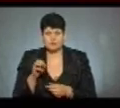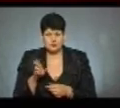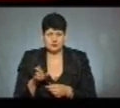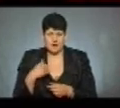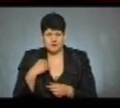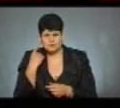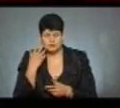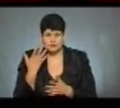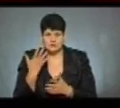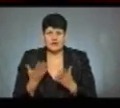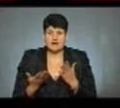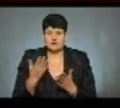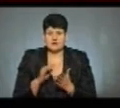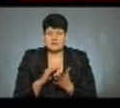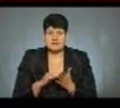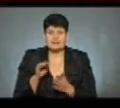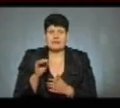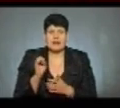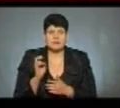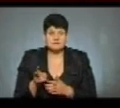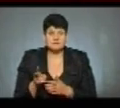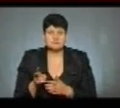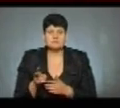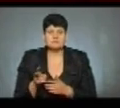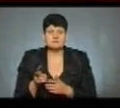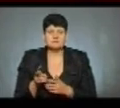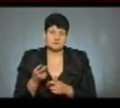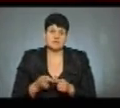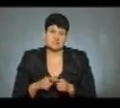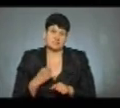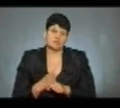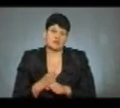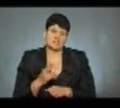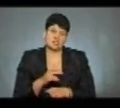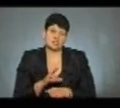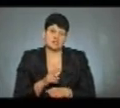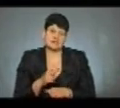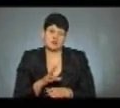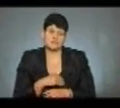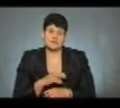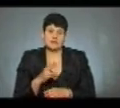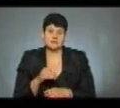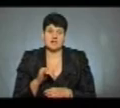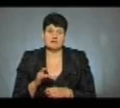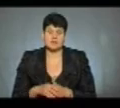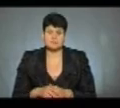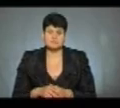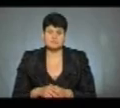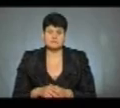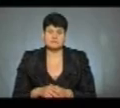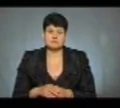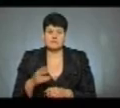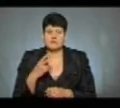от подумав, що якщо от написати такий трек, от, і ми це зробили в Джефрі. Фрагмент пісні «Bonfire» гурт опублікував на